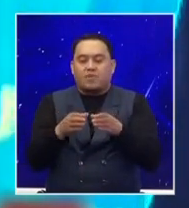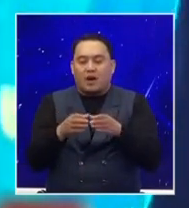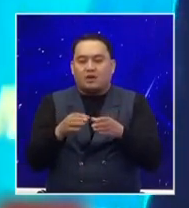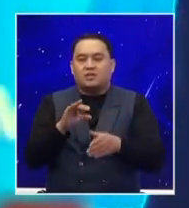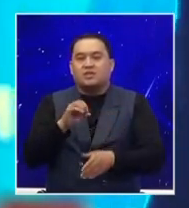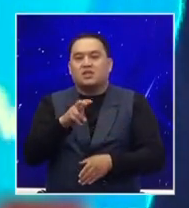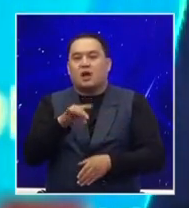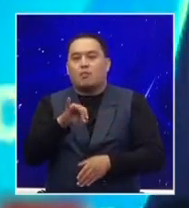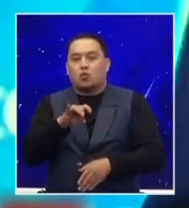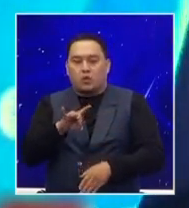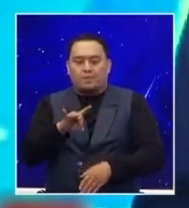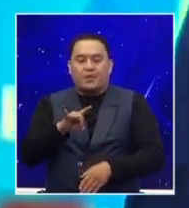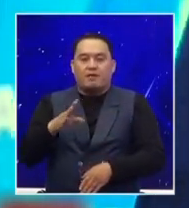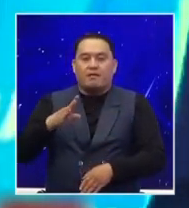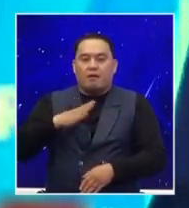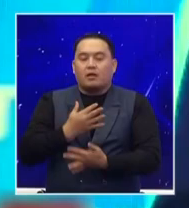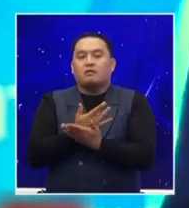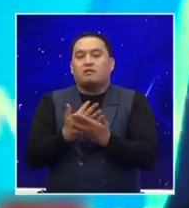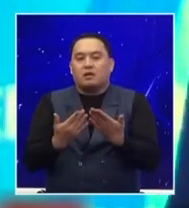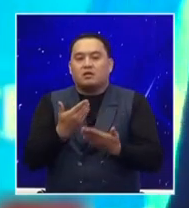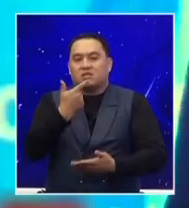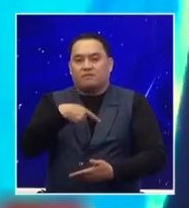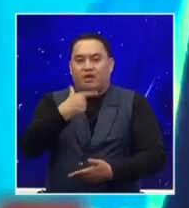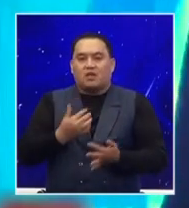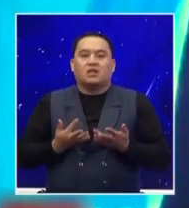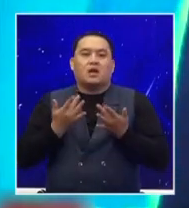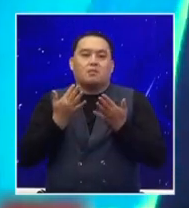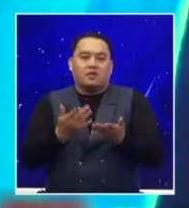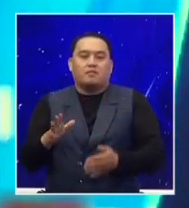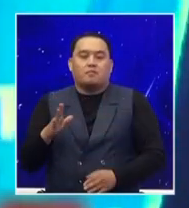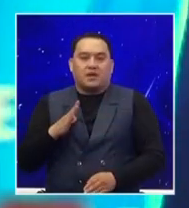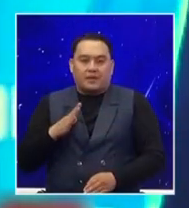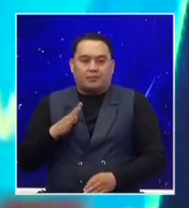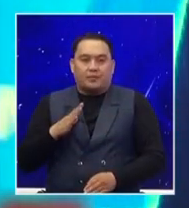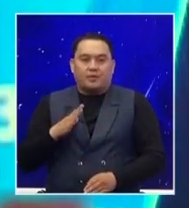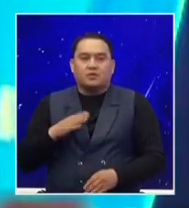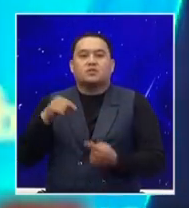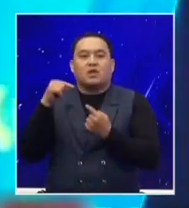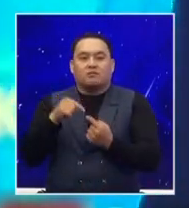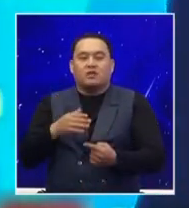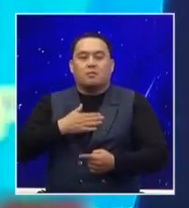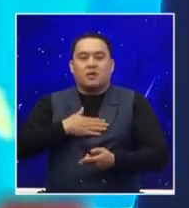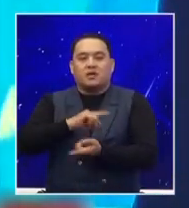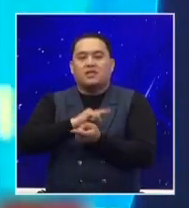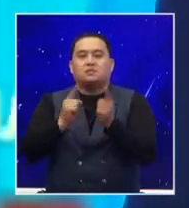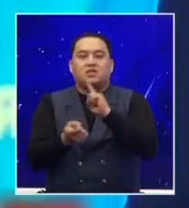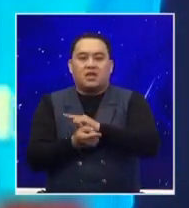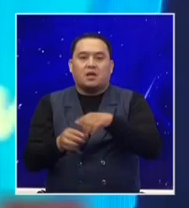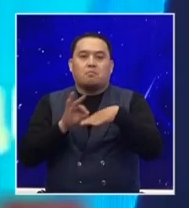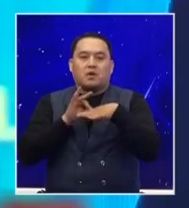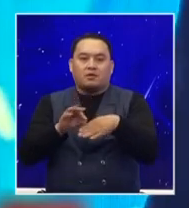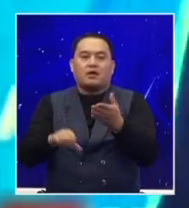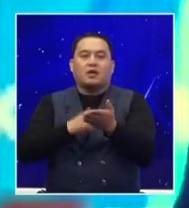реально. Они свои некоторые требования предъявили, в соответствии с этим мы изменения провели в